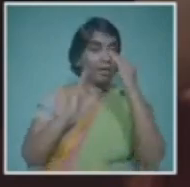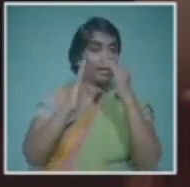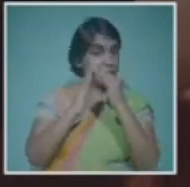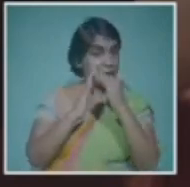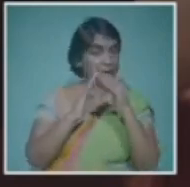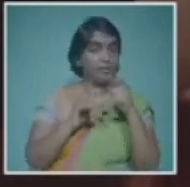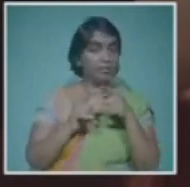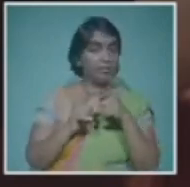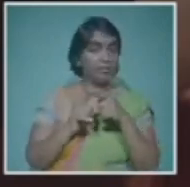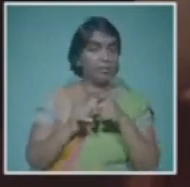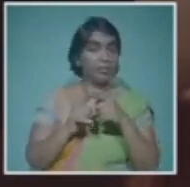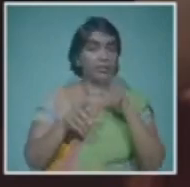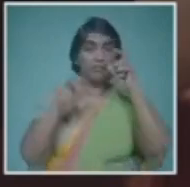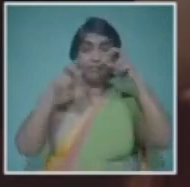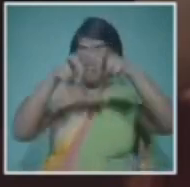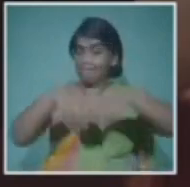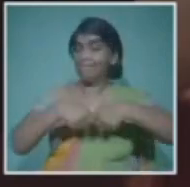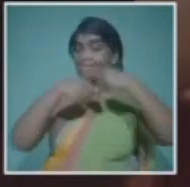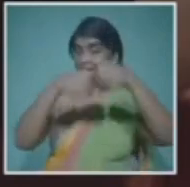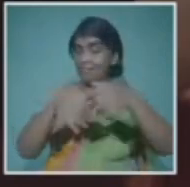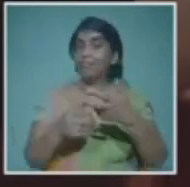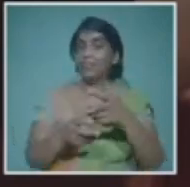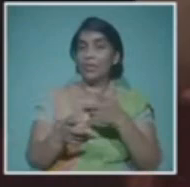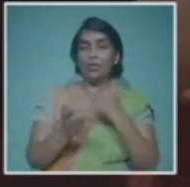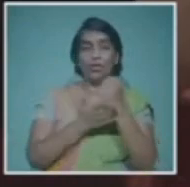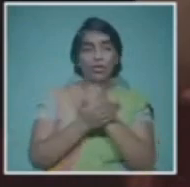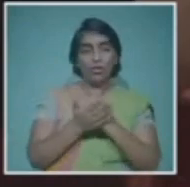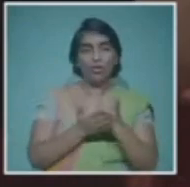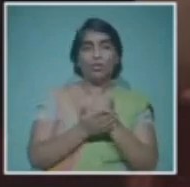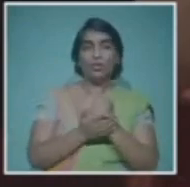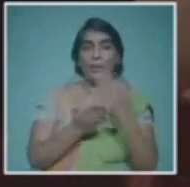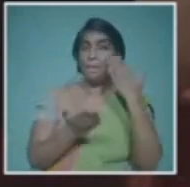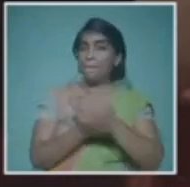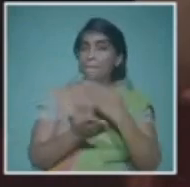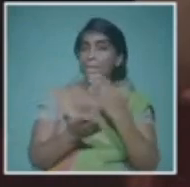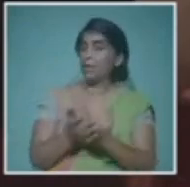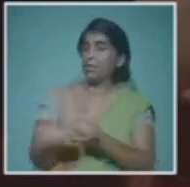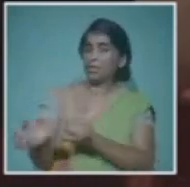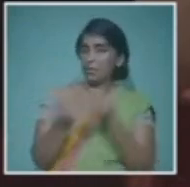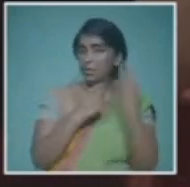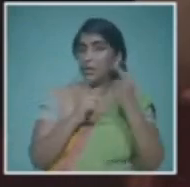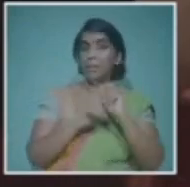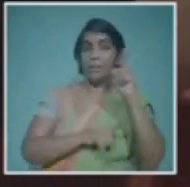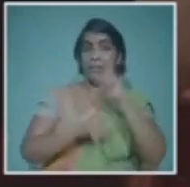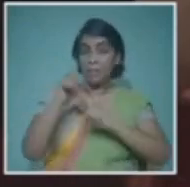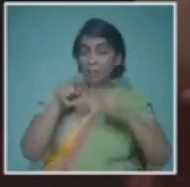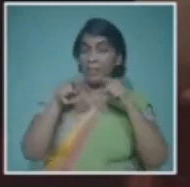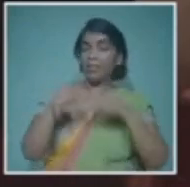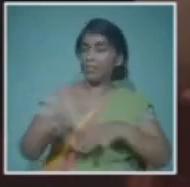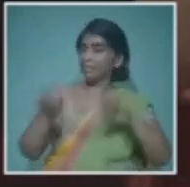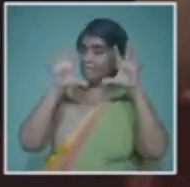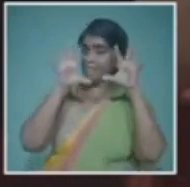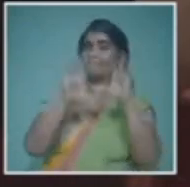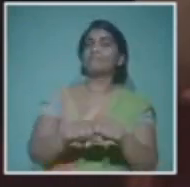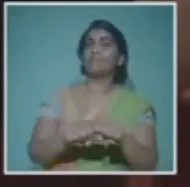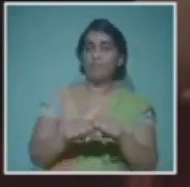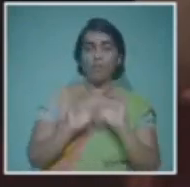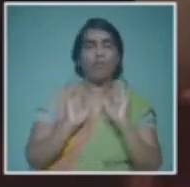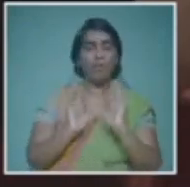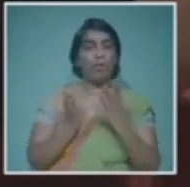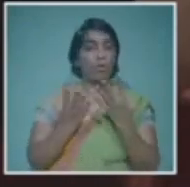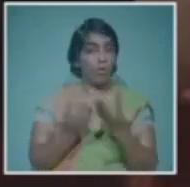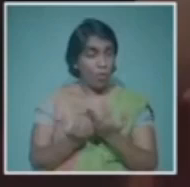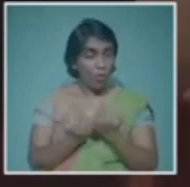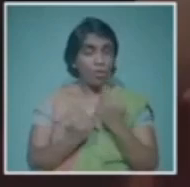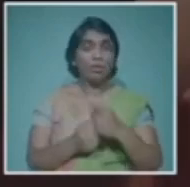හරහා බැකෝ එක ගෙනල්ලා සියලුම බාධක ඉවත් කරමින් මේ පාර්ලිමේන්තුව අත්පත් කරගත යුතුයි, අවශ්‍ය